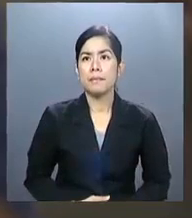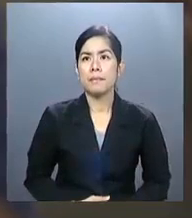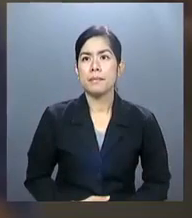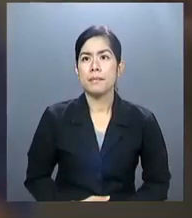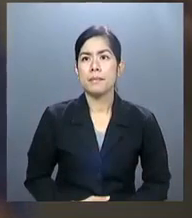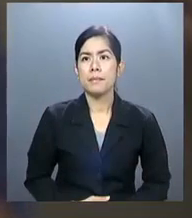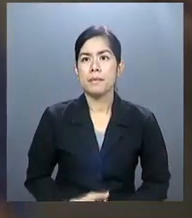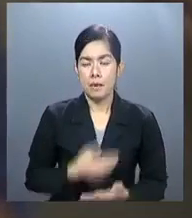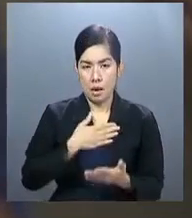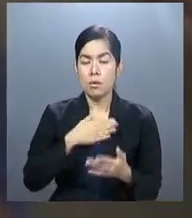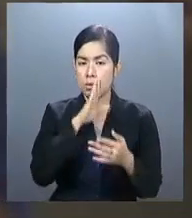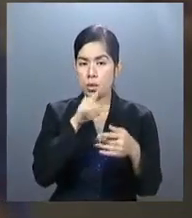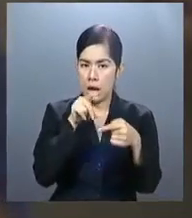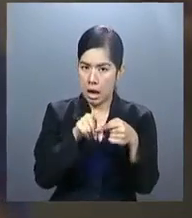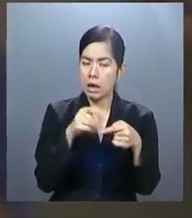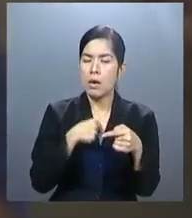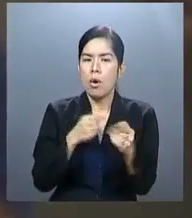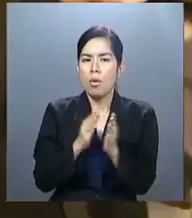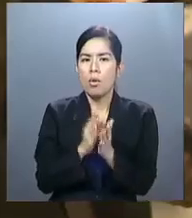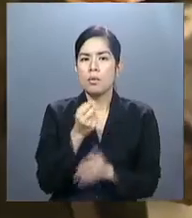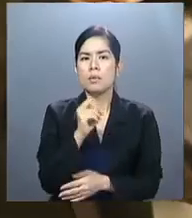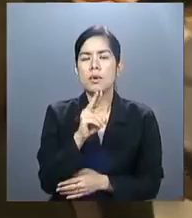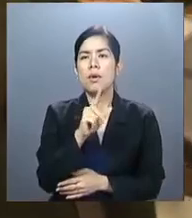าณ12ล้านนะคะ